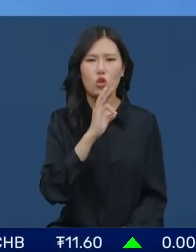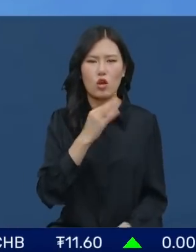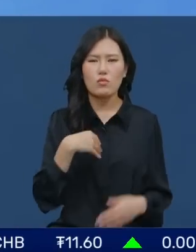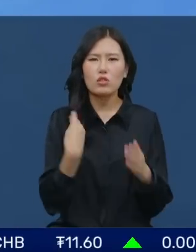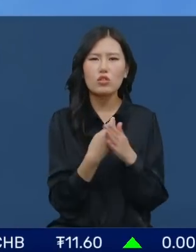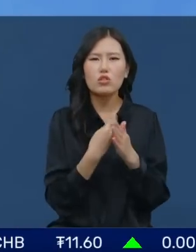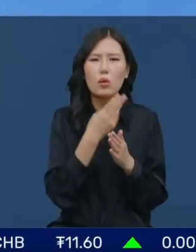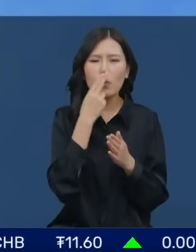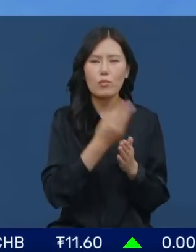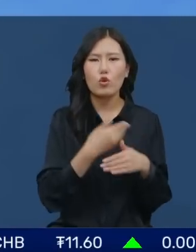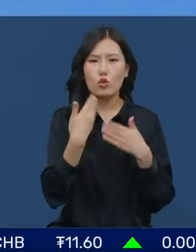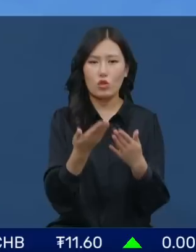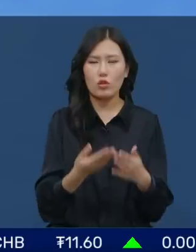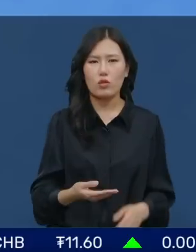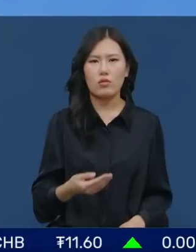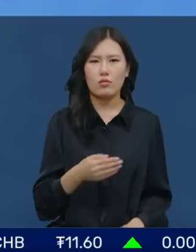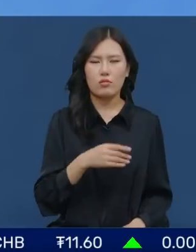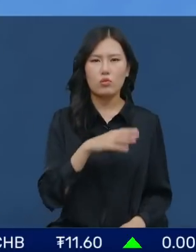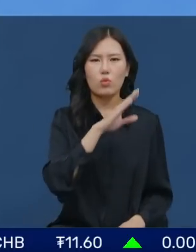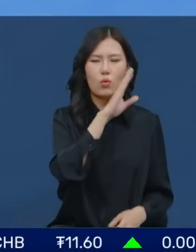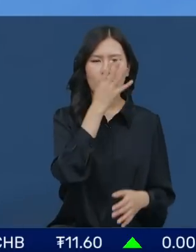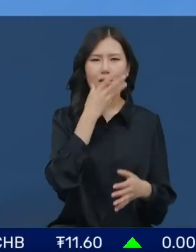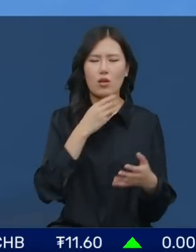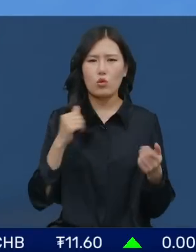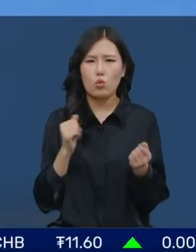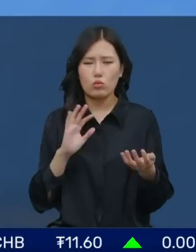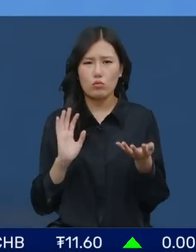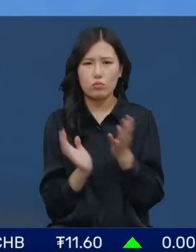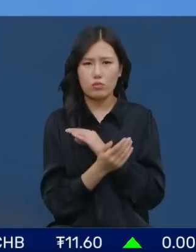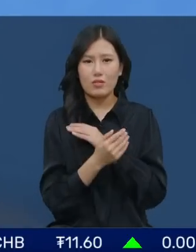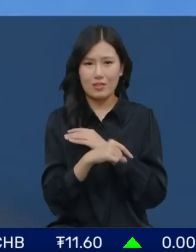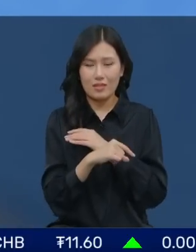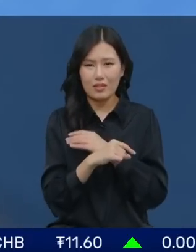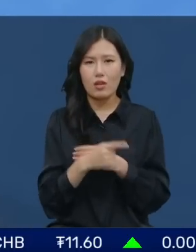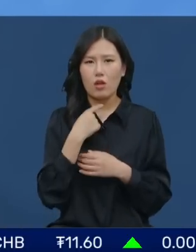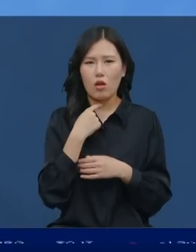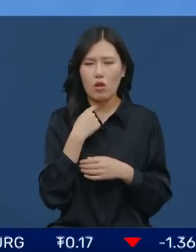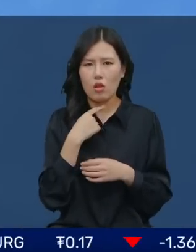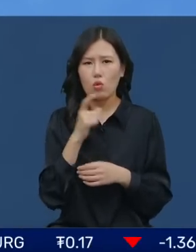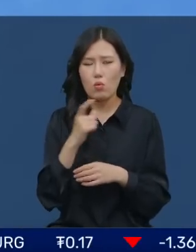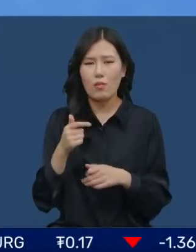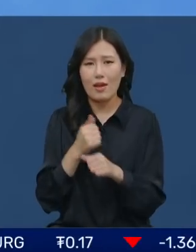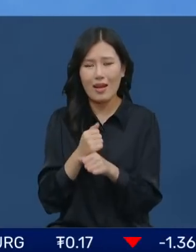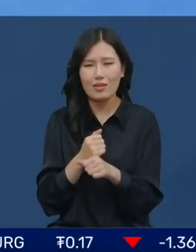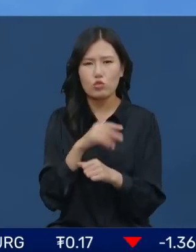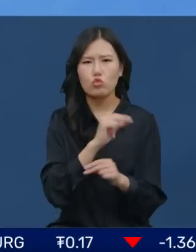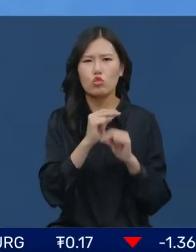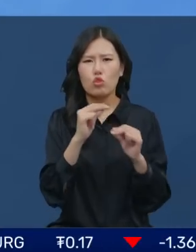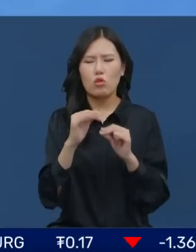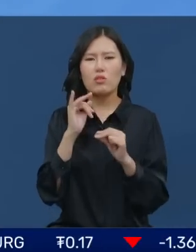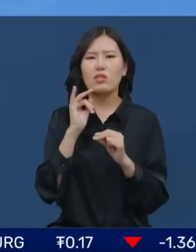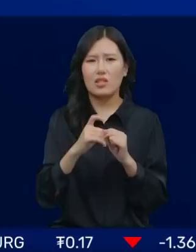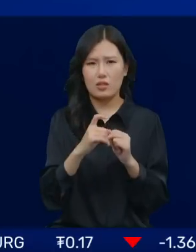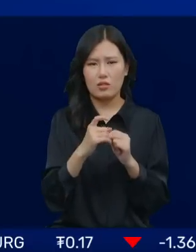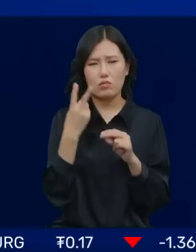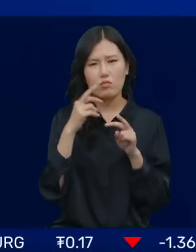тайлбарлая. Яг энэ үйлрэл солигдох үед ханиа томооны үйлрэл эхэлж за ажилчид чөлөө авах нь бол ихсдэг байна. За үүнийгч зарим статистик мэдээллүүд